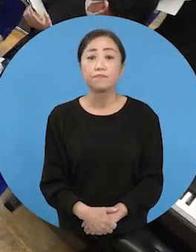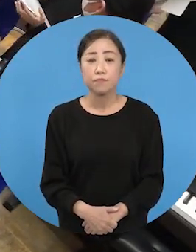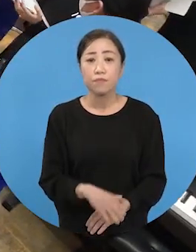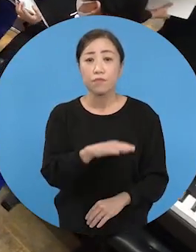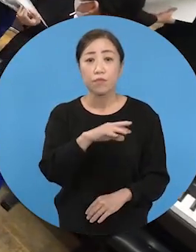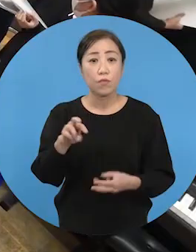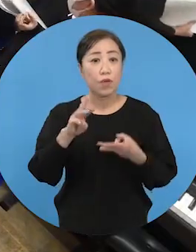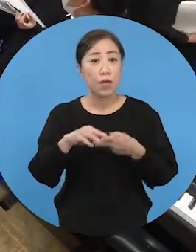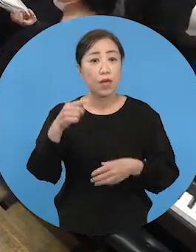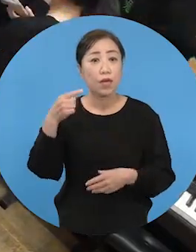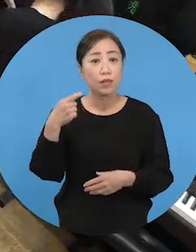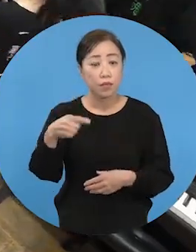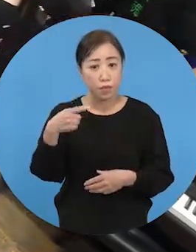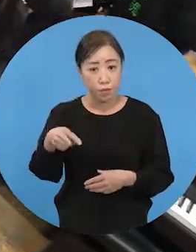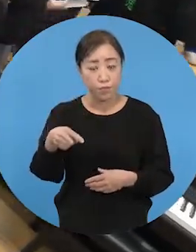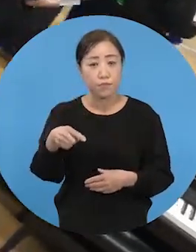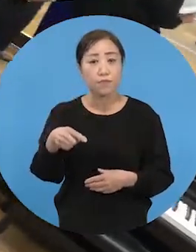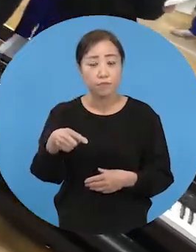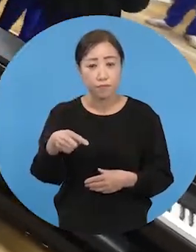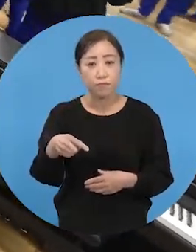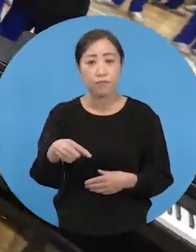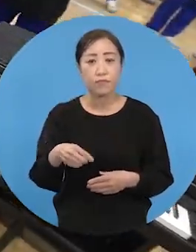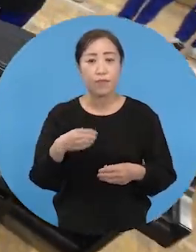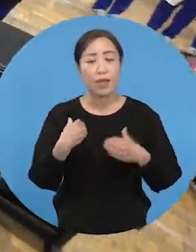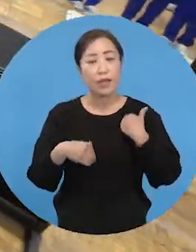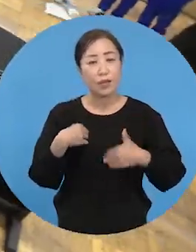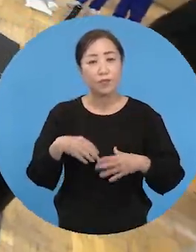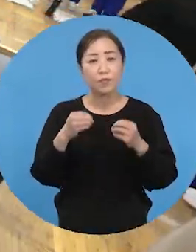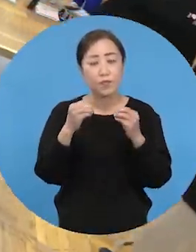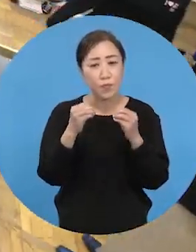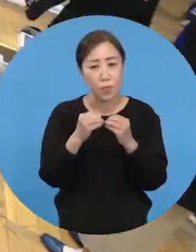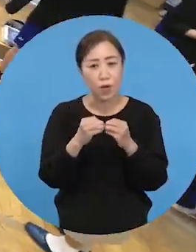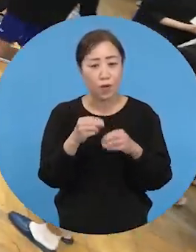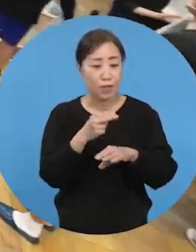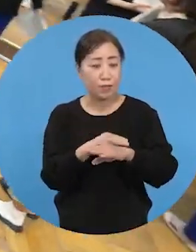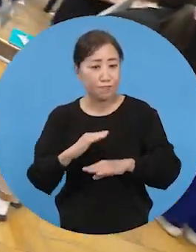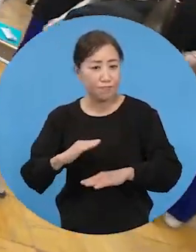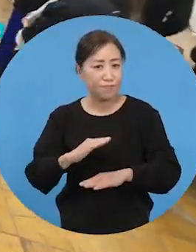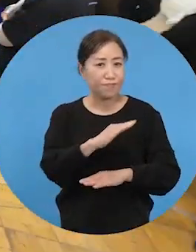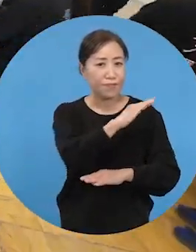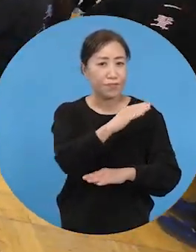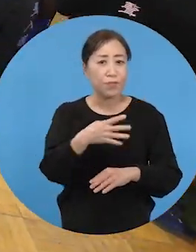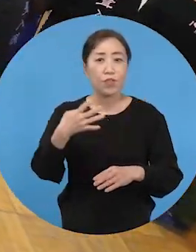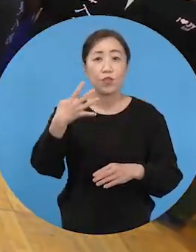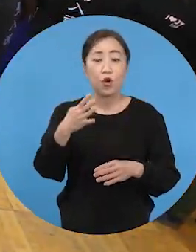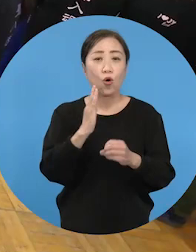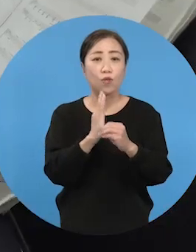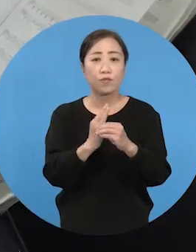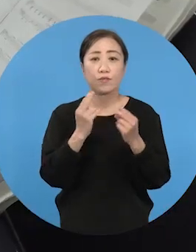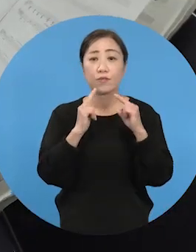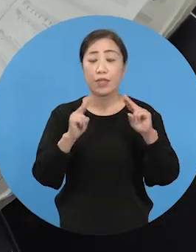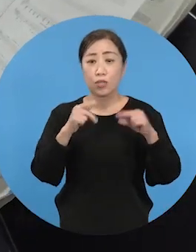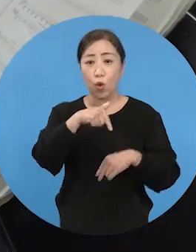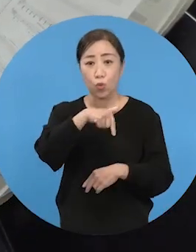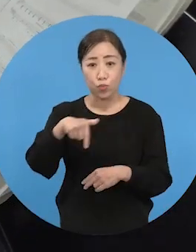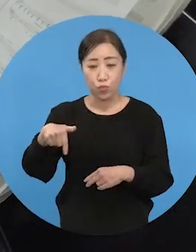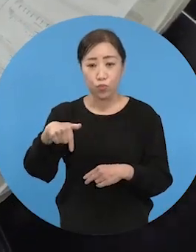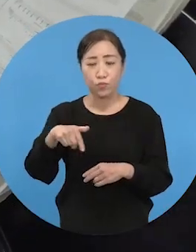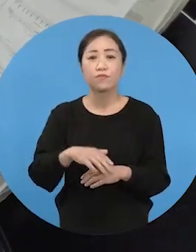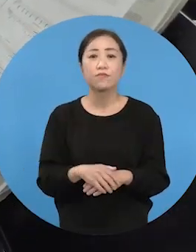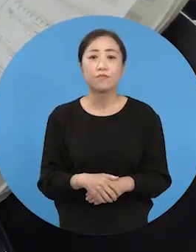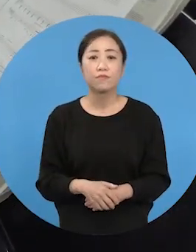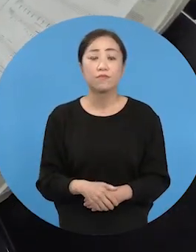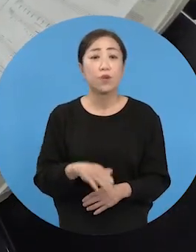横田先生の指導のもと楽しみながら実力もつけてきた四中合唱部。この日